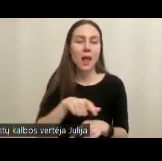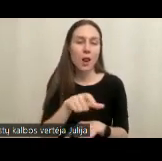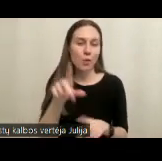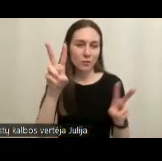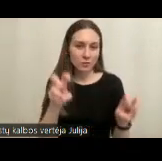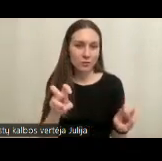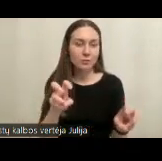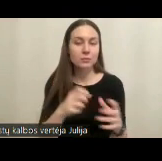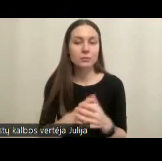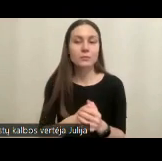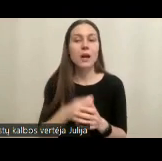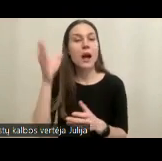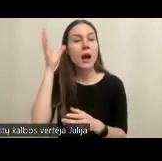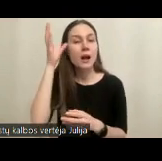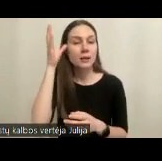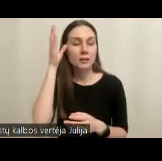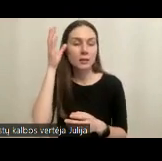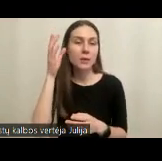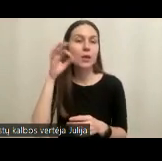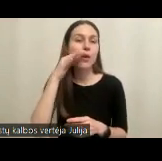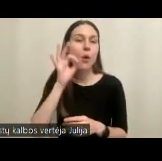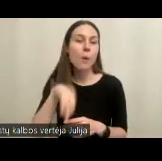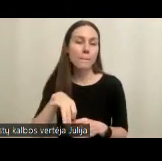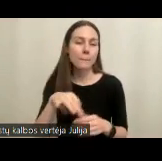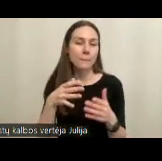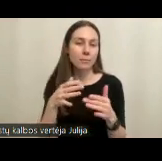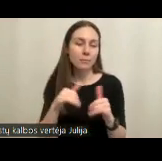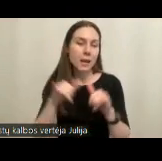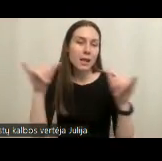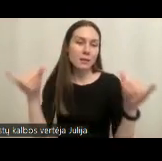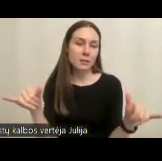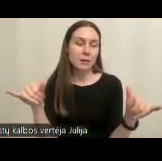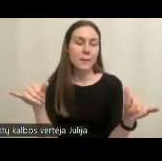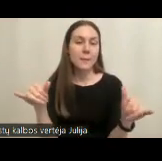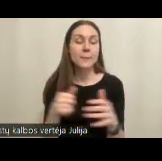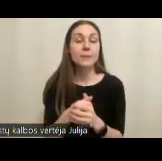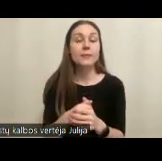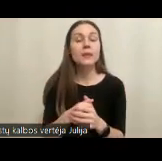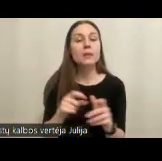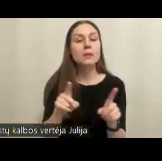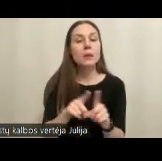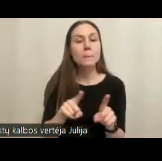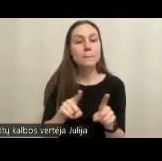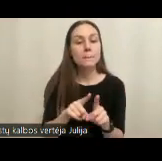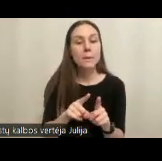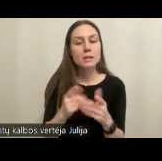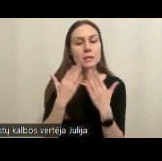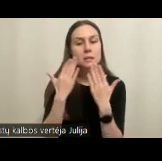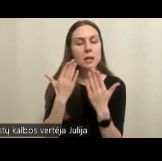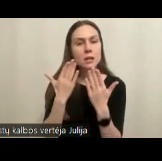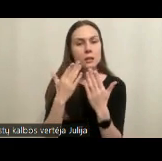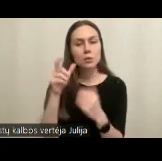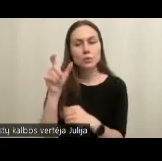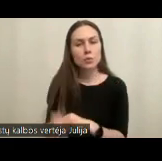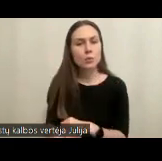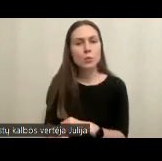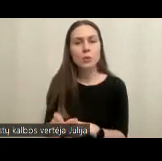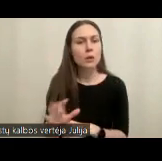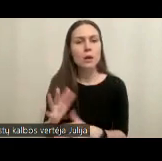įgūdžių plėtra, žinių plėtra ir daugiau apie tai, ką reiškia būti skaitytoje, apie elgseną,